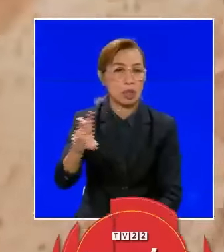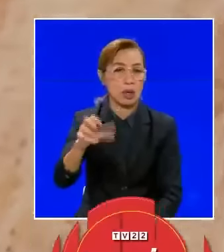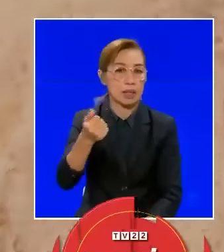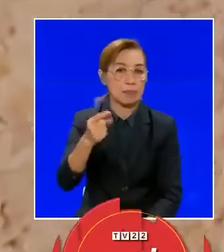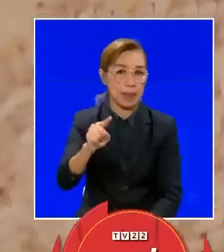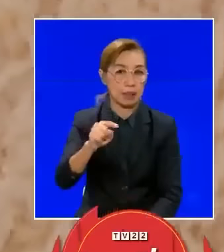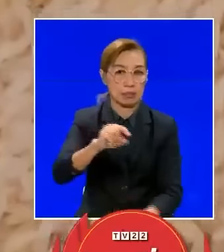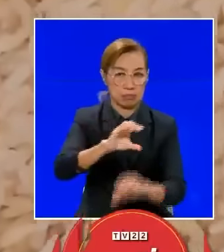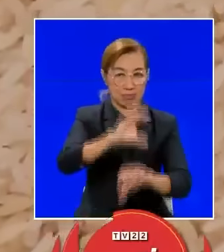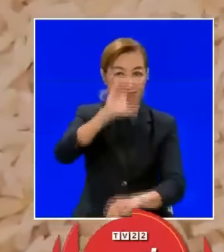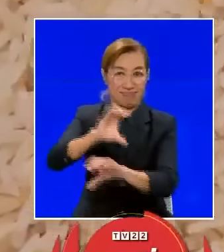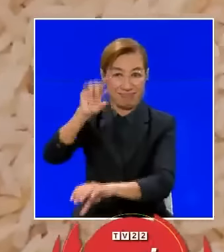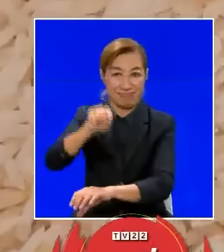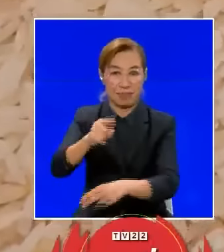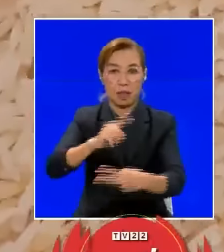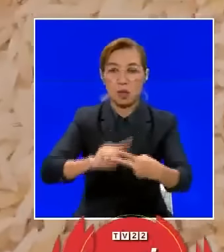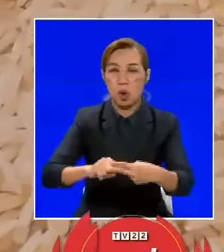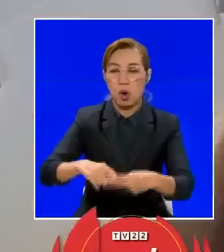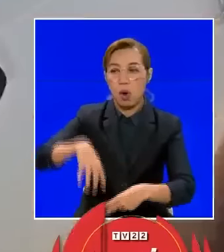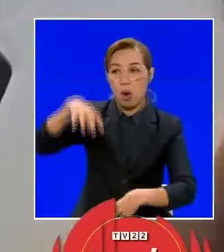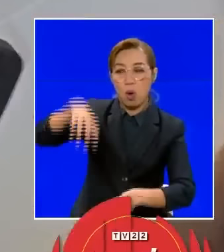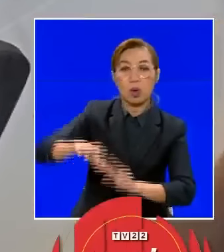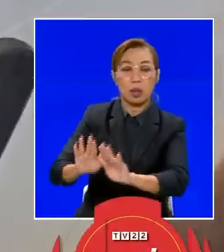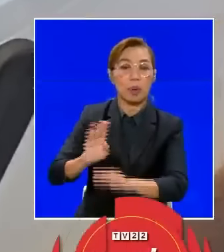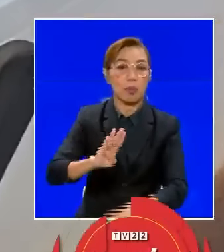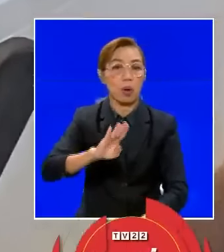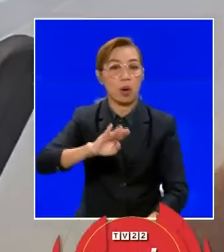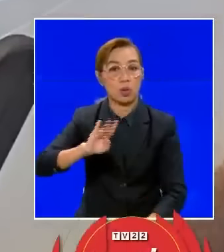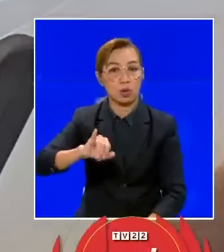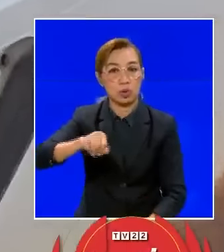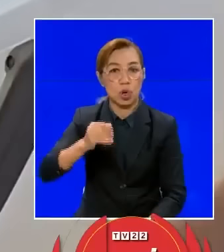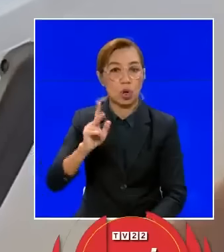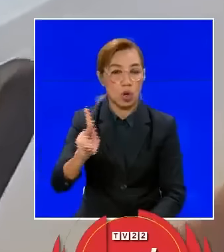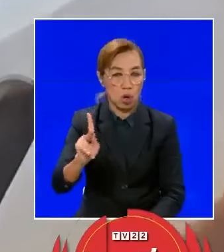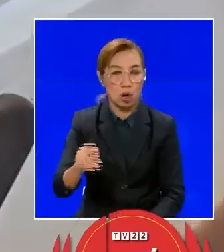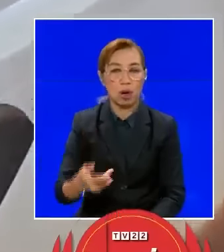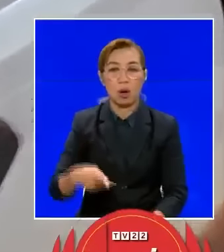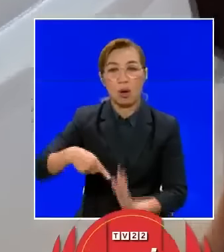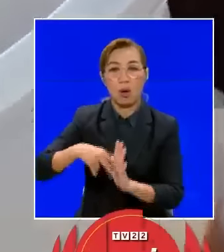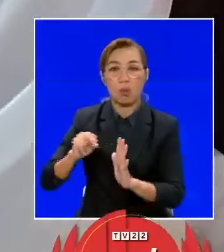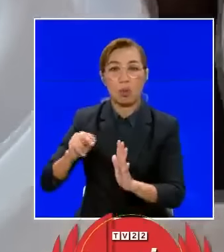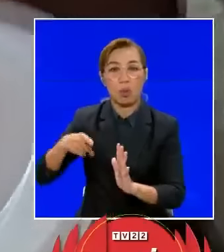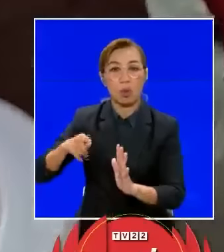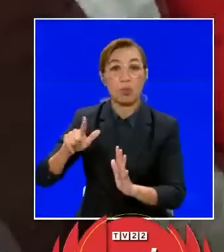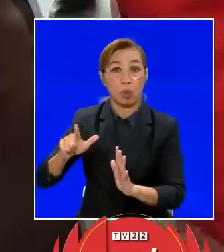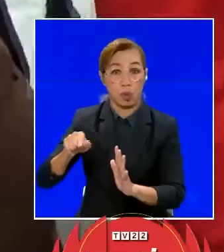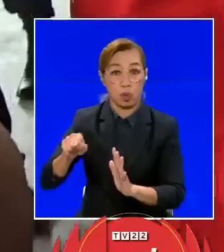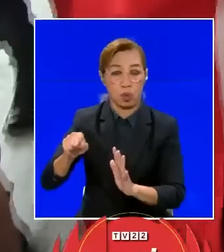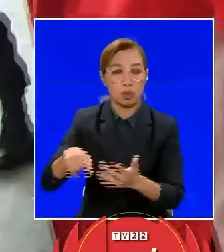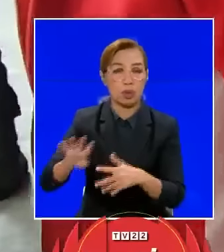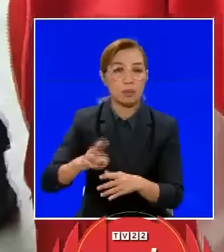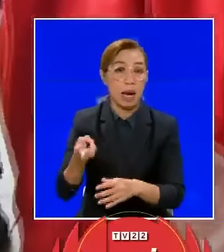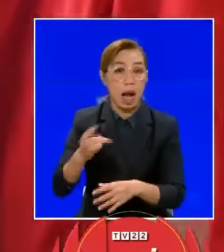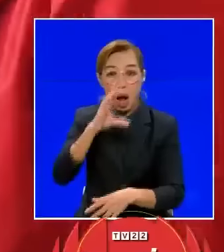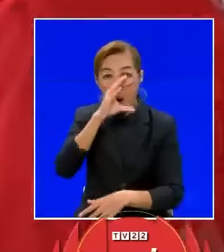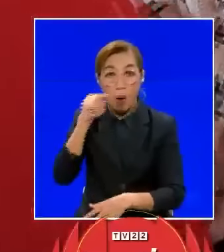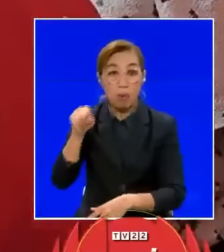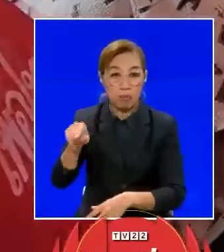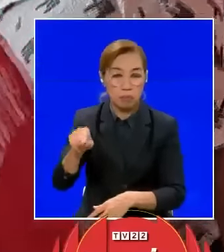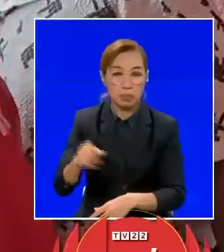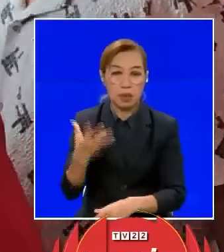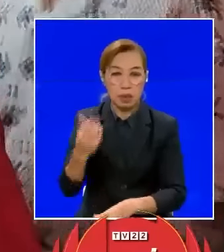112,711 กระสอบแล้วก็มีคลังของบจก.พูนผลเทรดดิ้งหลัง4เป็นข้าวหอมมะลิ 100% เหมือนกันนะคะเหลืออยู่